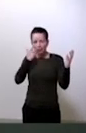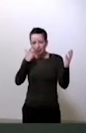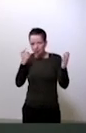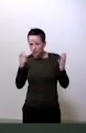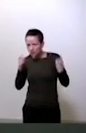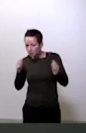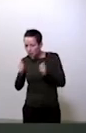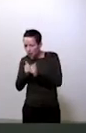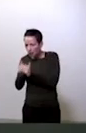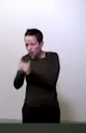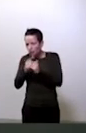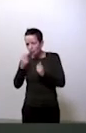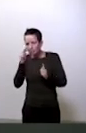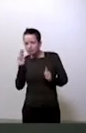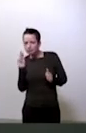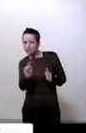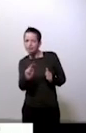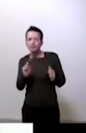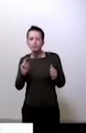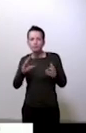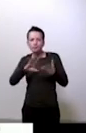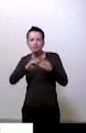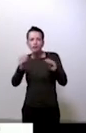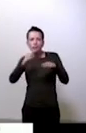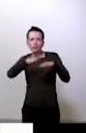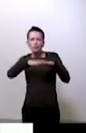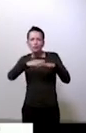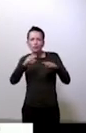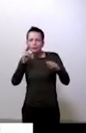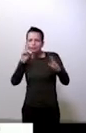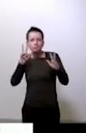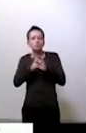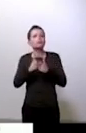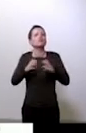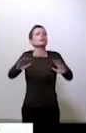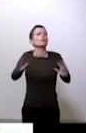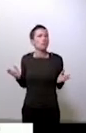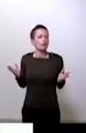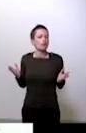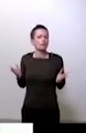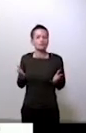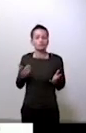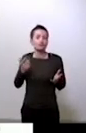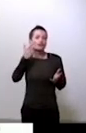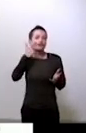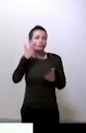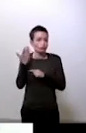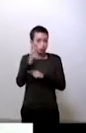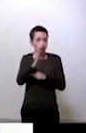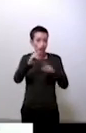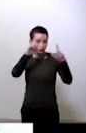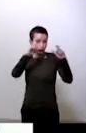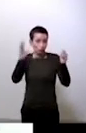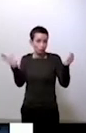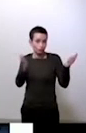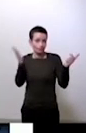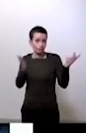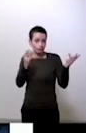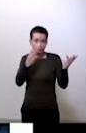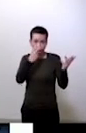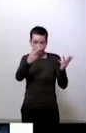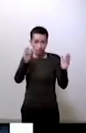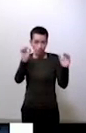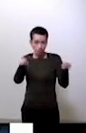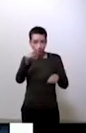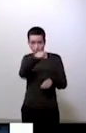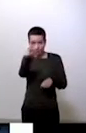ce que donnent ces formes d'urbanisme. Donc on va laisser défiler tranquillement ces dizaines de